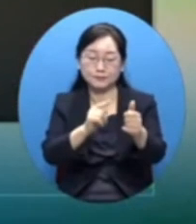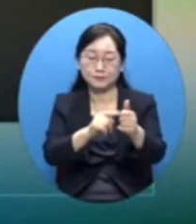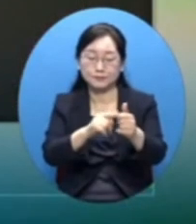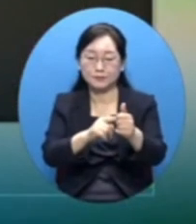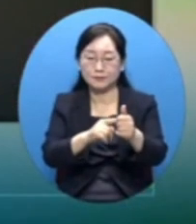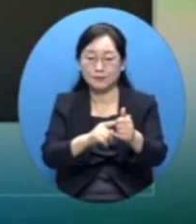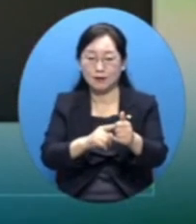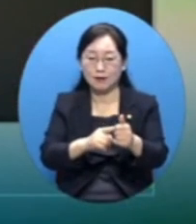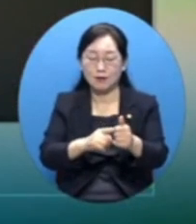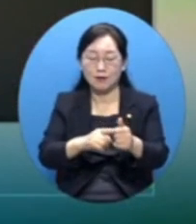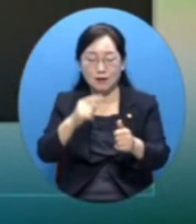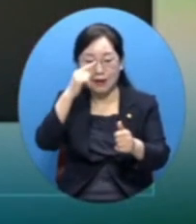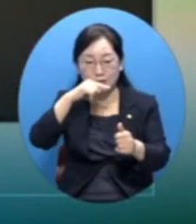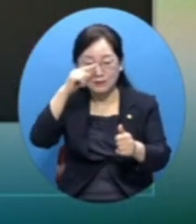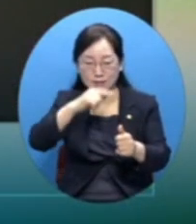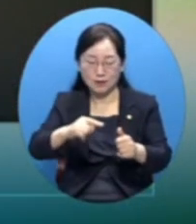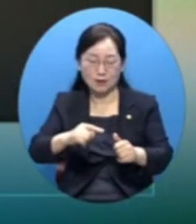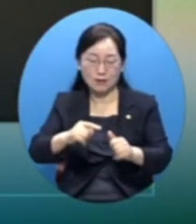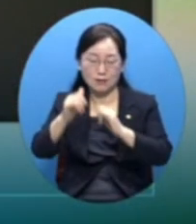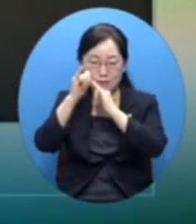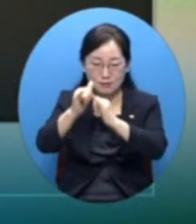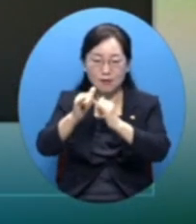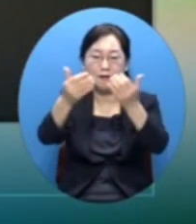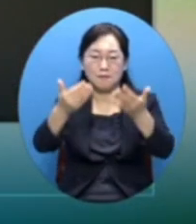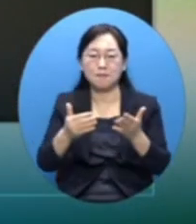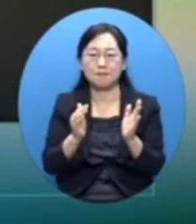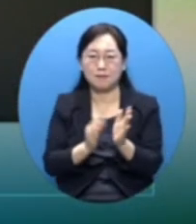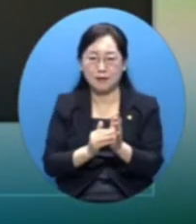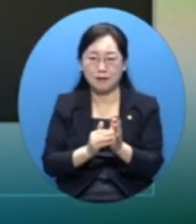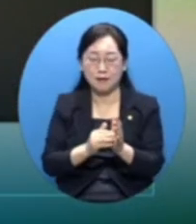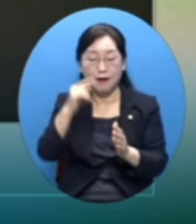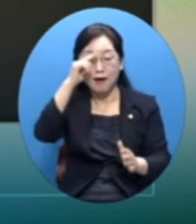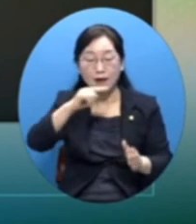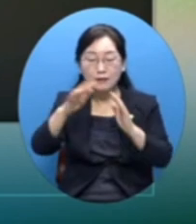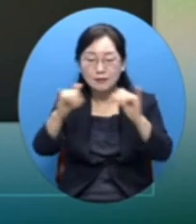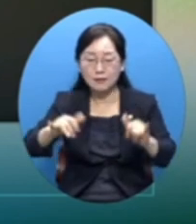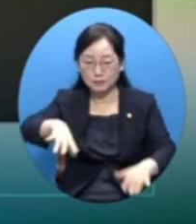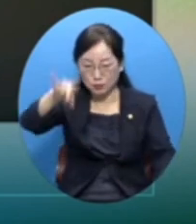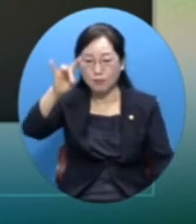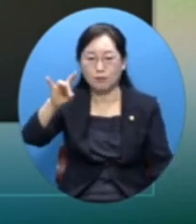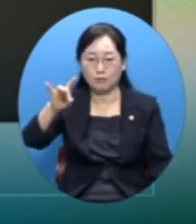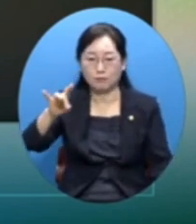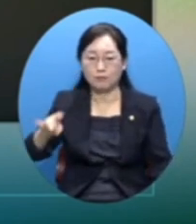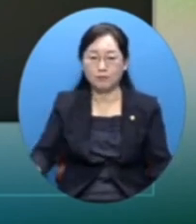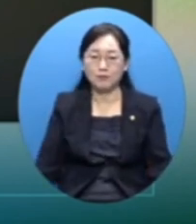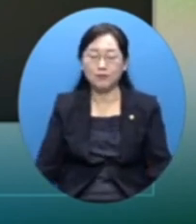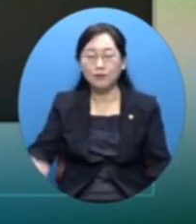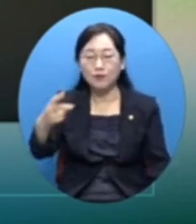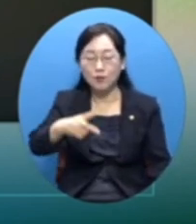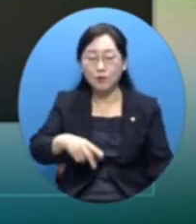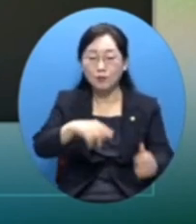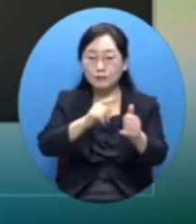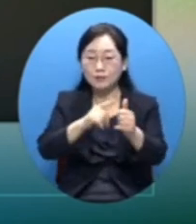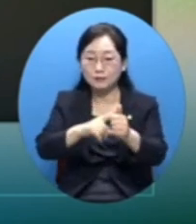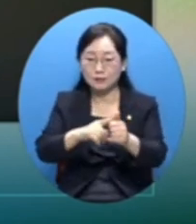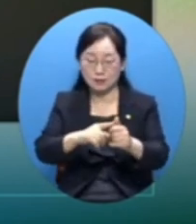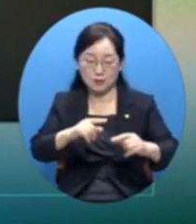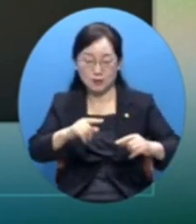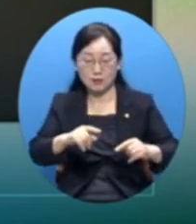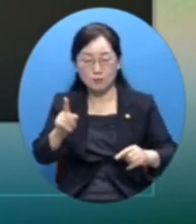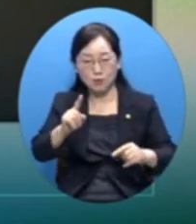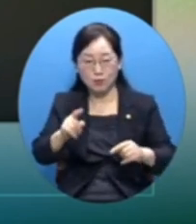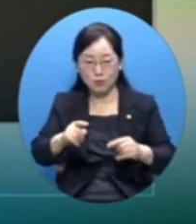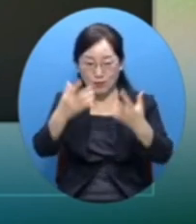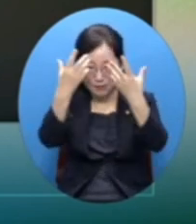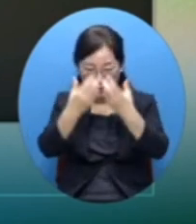사상 사회공익 부분을 수상한 아차 최초 농민이 되기도 했고 그 남민 생활 헌장 가운데 이런 기록이